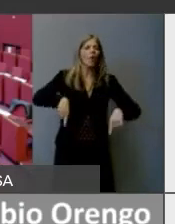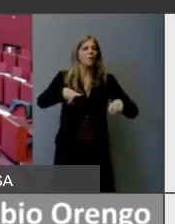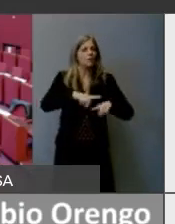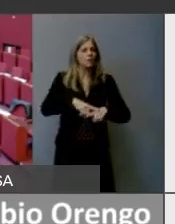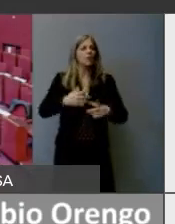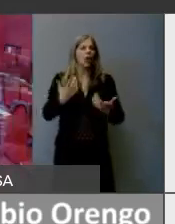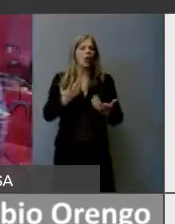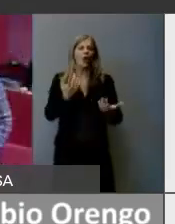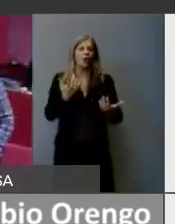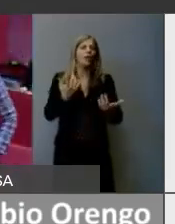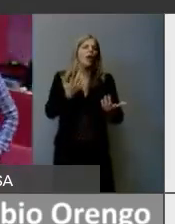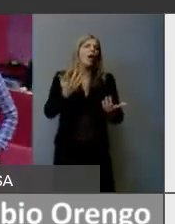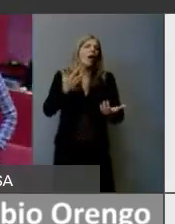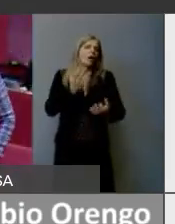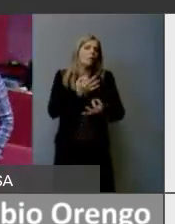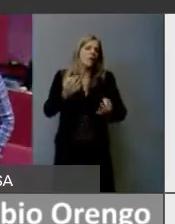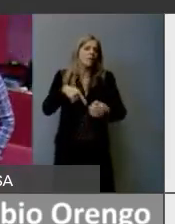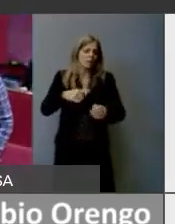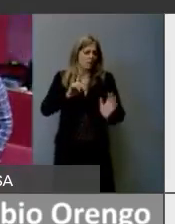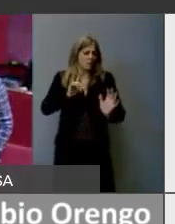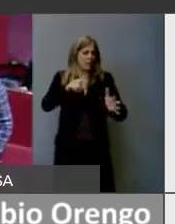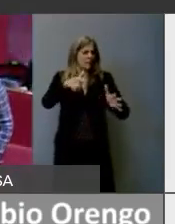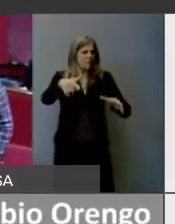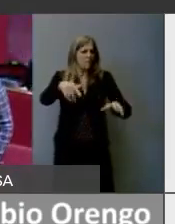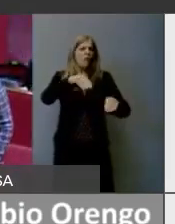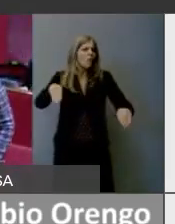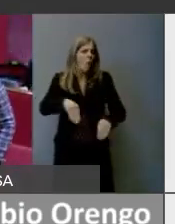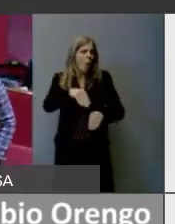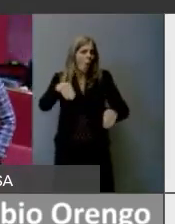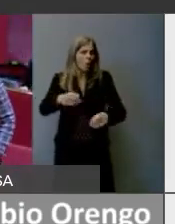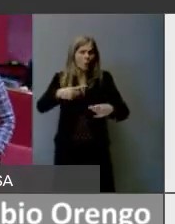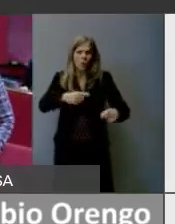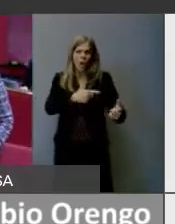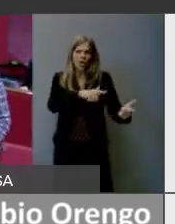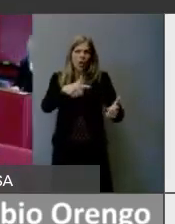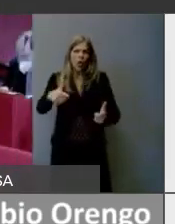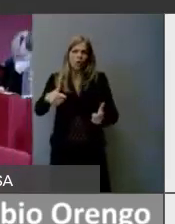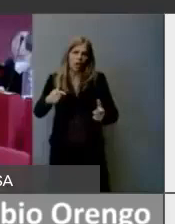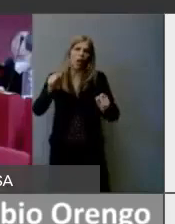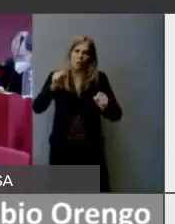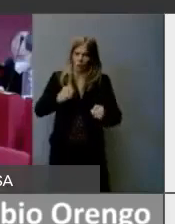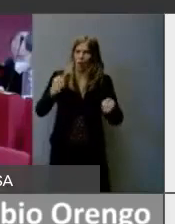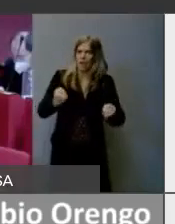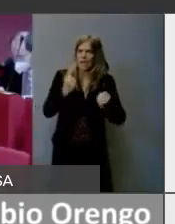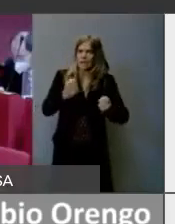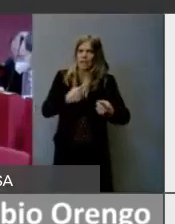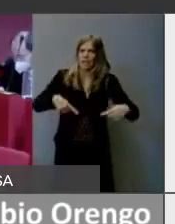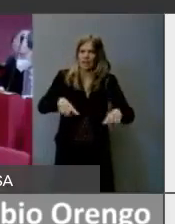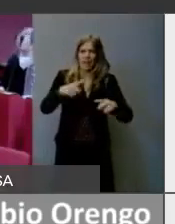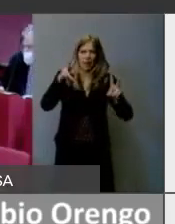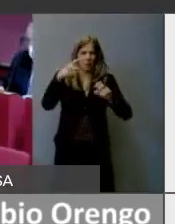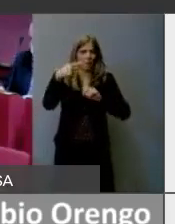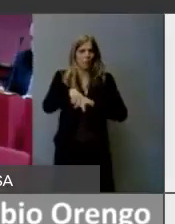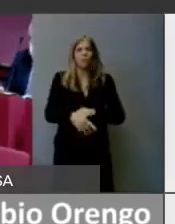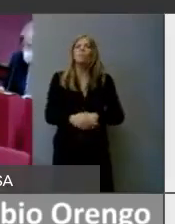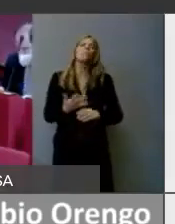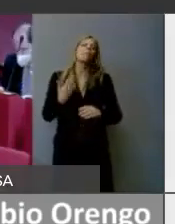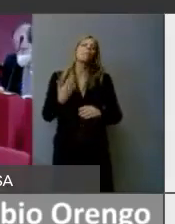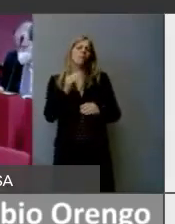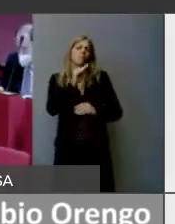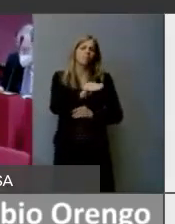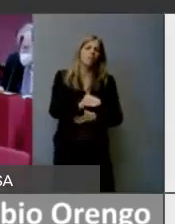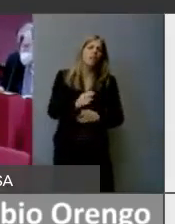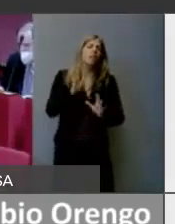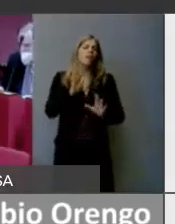settimane vuote di commissioni consigliari, credo che sia possibile organizzarla, però io chiedo di fare una riflessione, cioè più che chiedere di fare velocemente